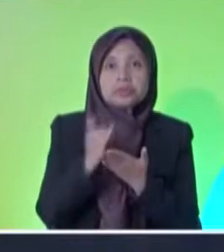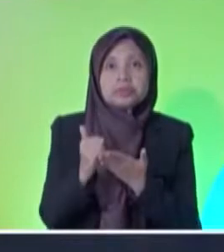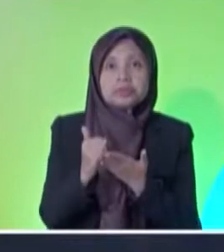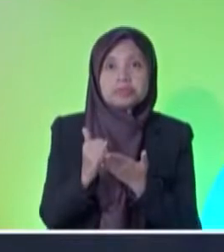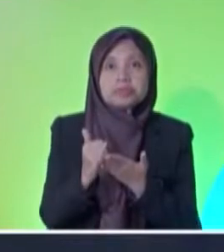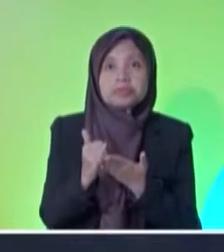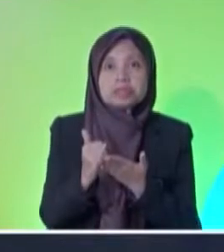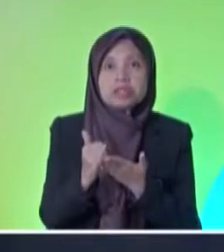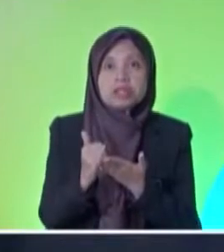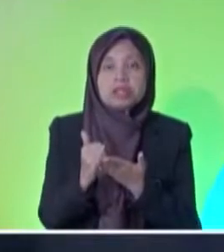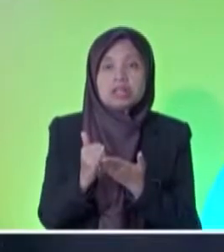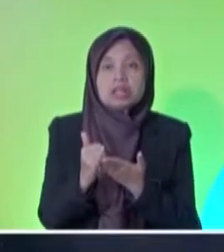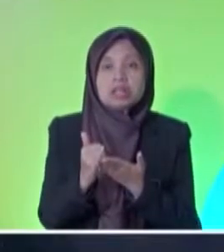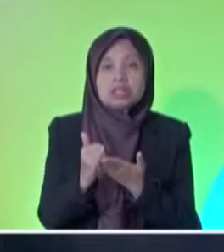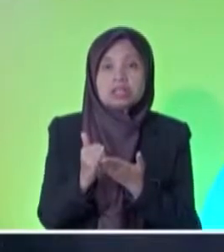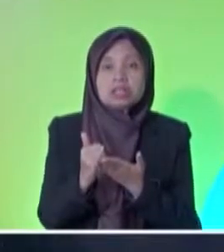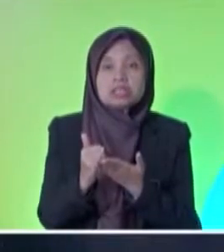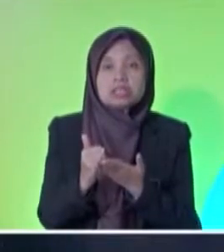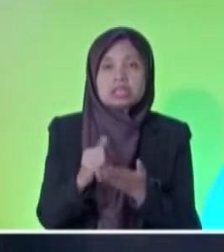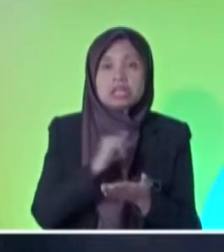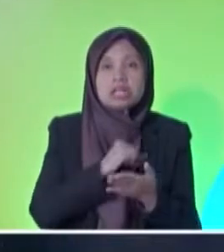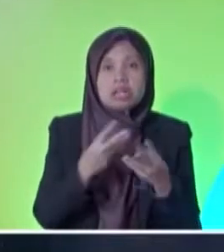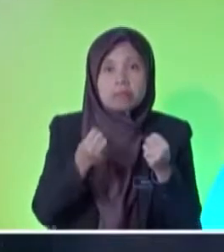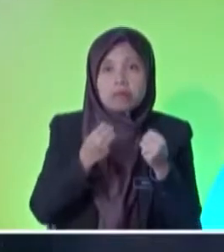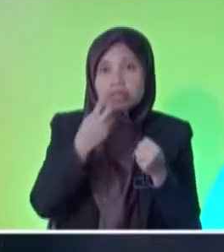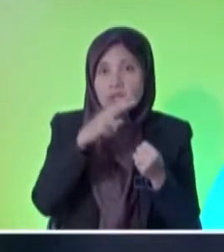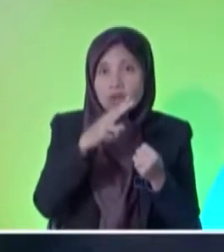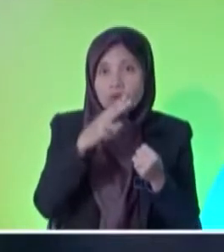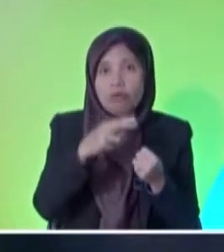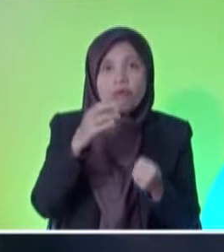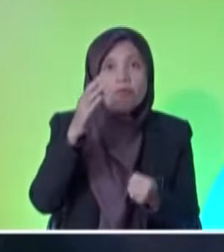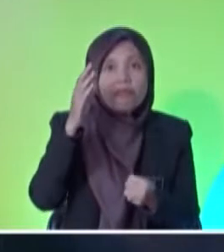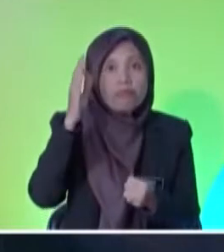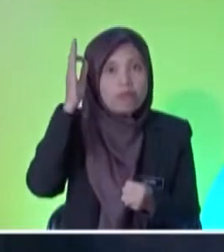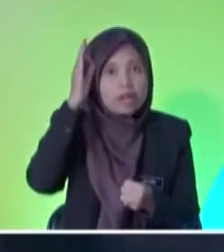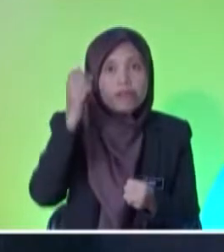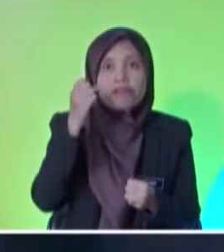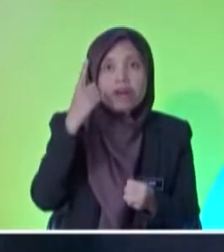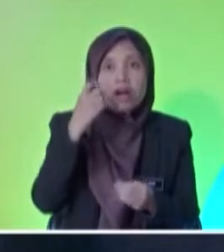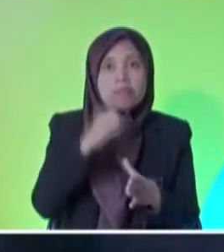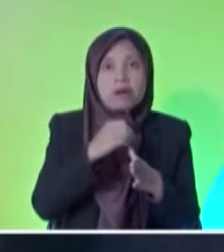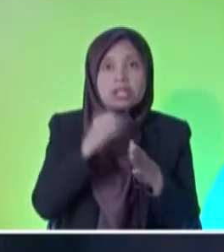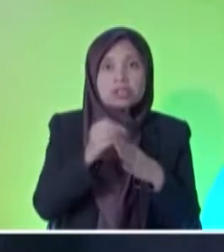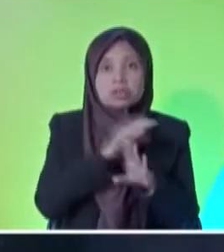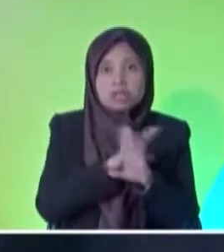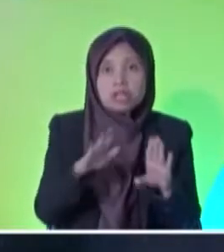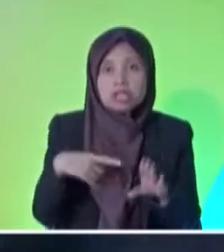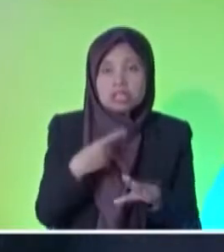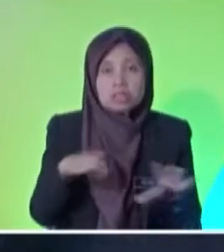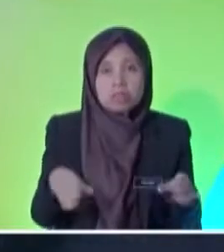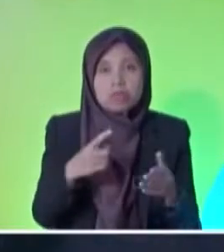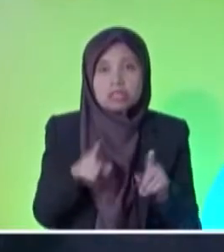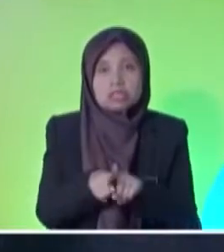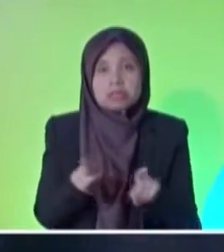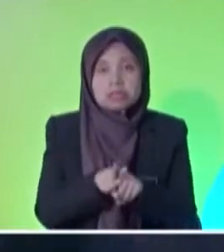saya tak mau buka tidak mau seneng-seneng Oktari paham atau tidak kepriwe sendiri dari